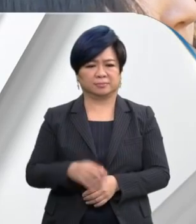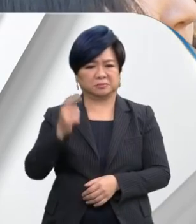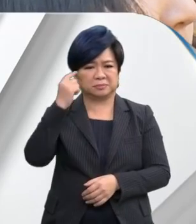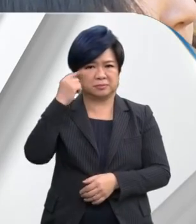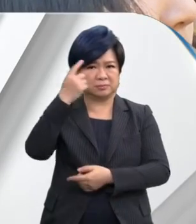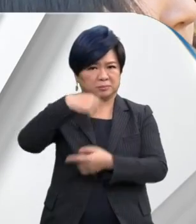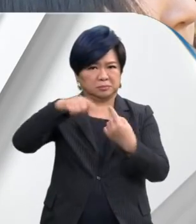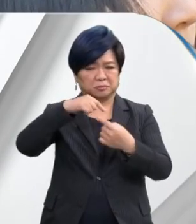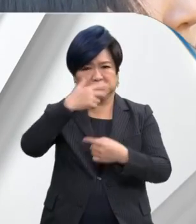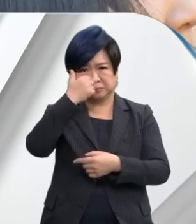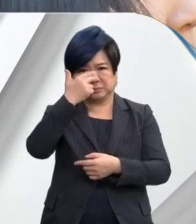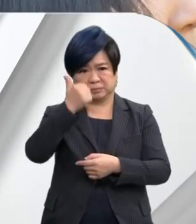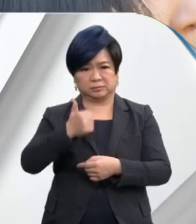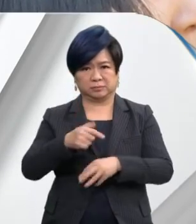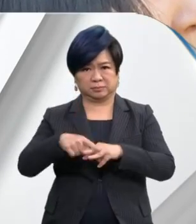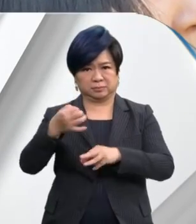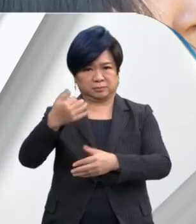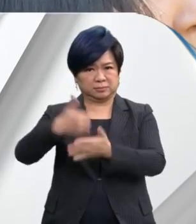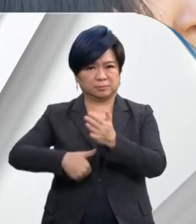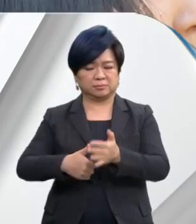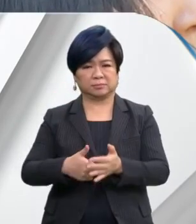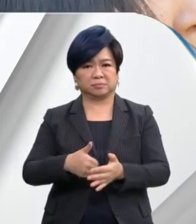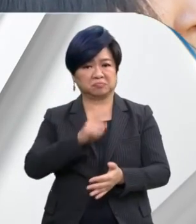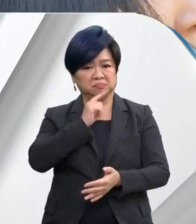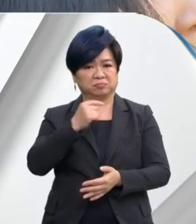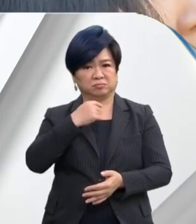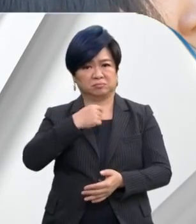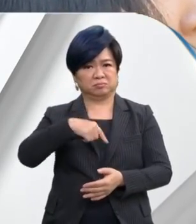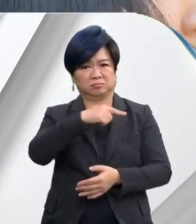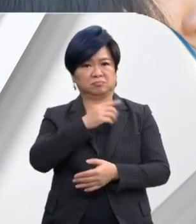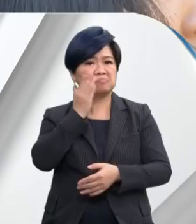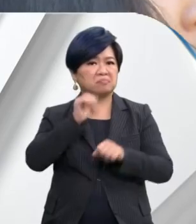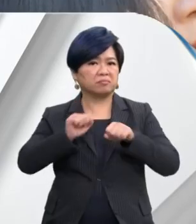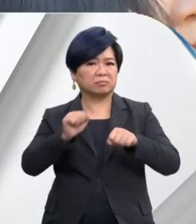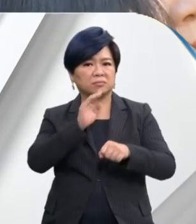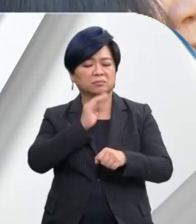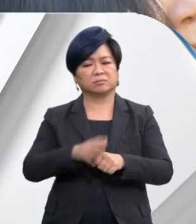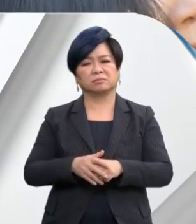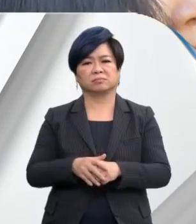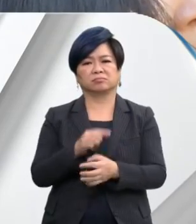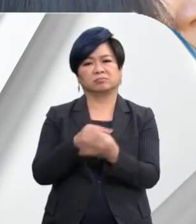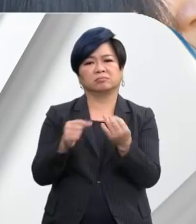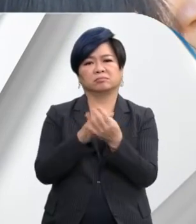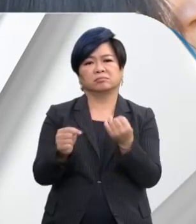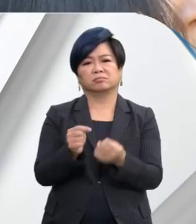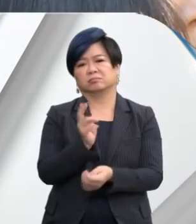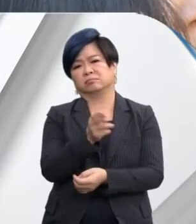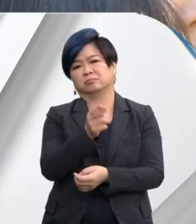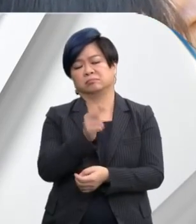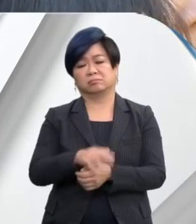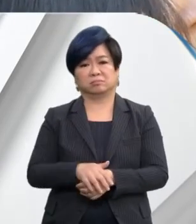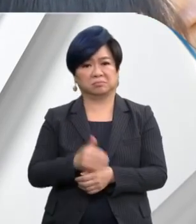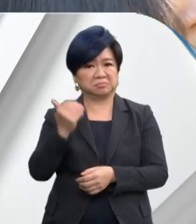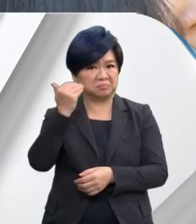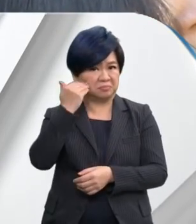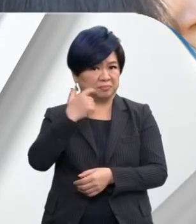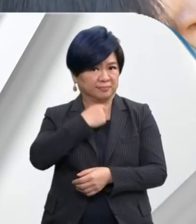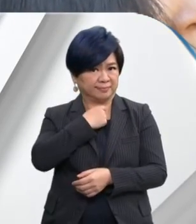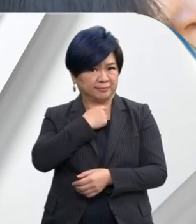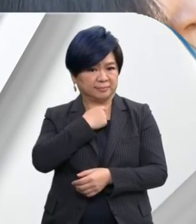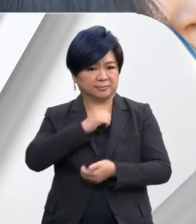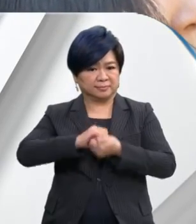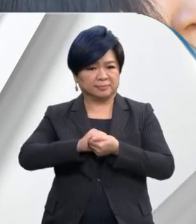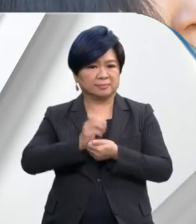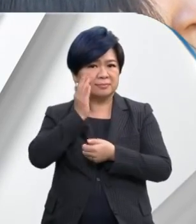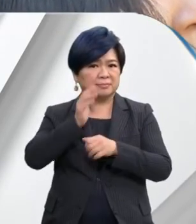用、减少成本的时候，就说跟外送员之间是这个承揽的关系。但当他们要去片面的决定